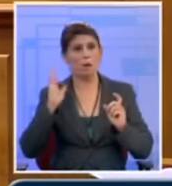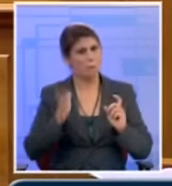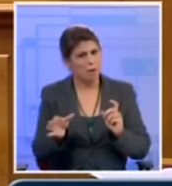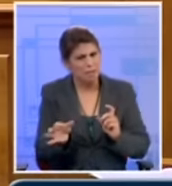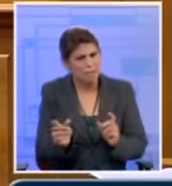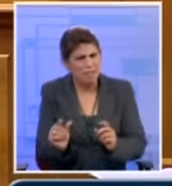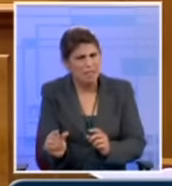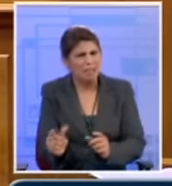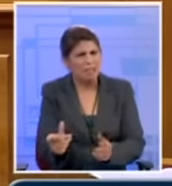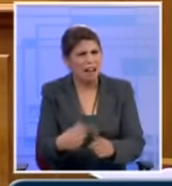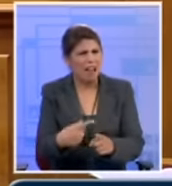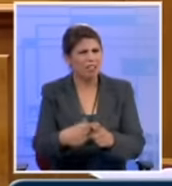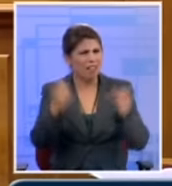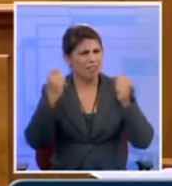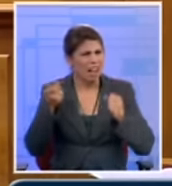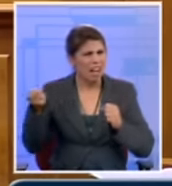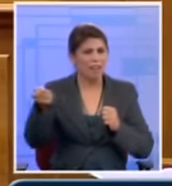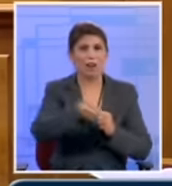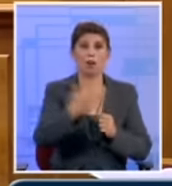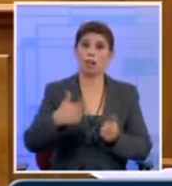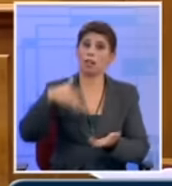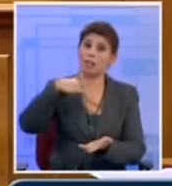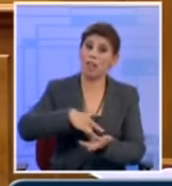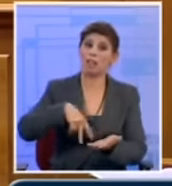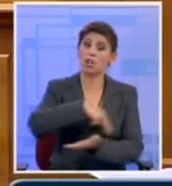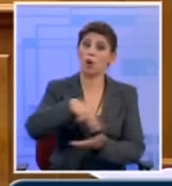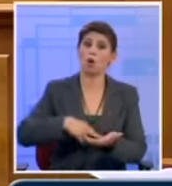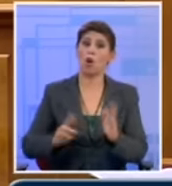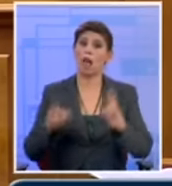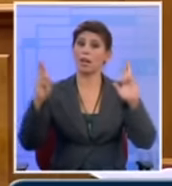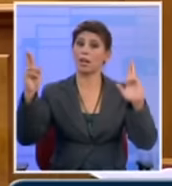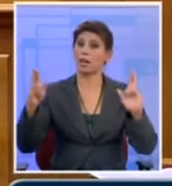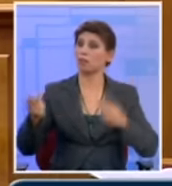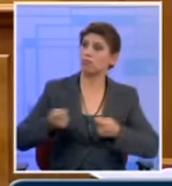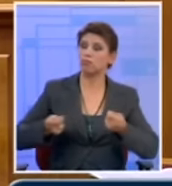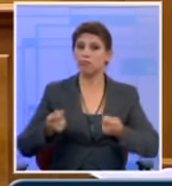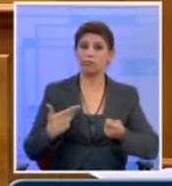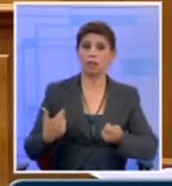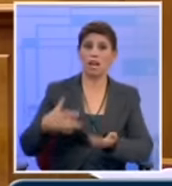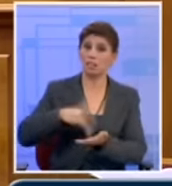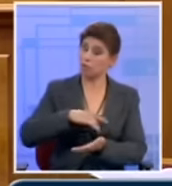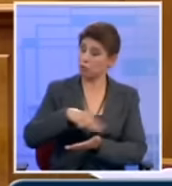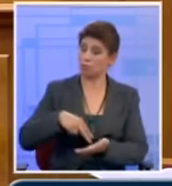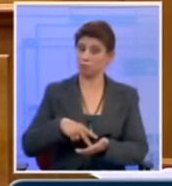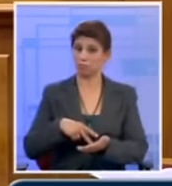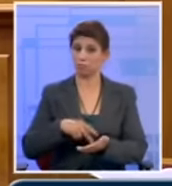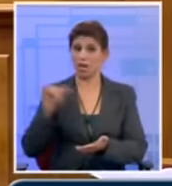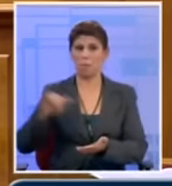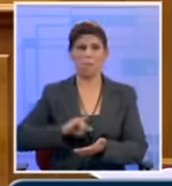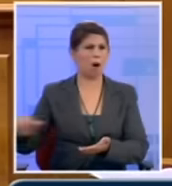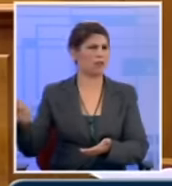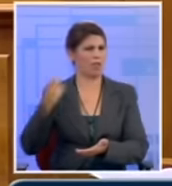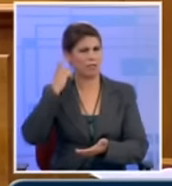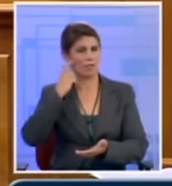Ελλάδα, η καταχρεωμένη Ελλάδα να παίζει ένα κεντρικό ρόλο στο ενεργειακό παιχνίδι. Παραμονάχα να υλοποιείτε,